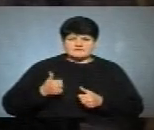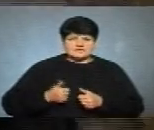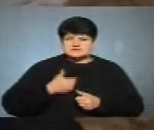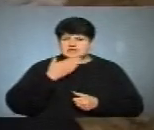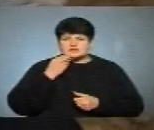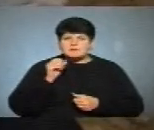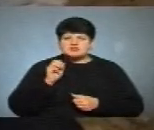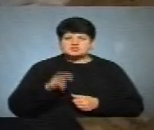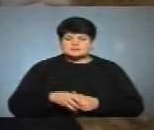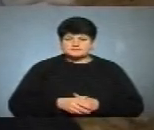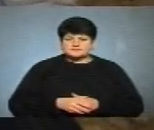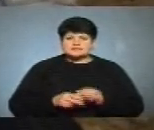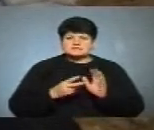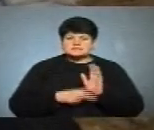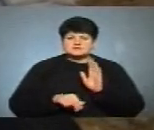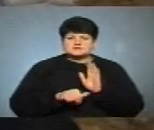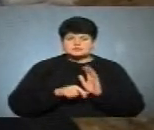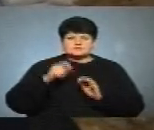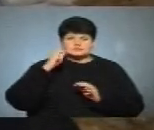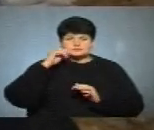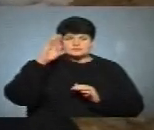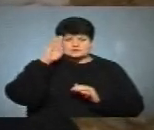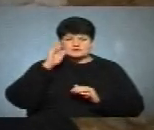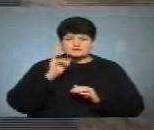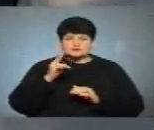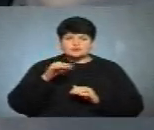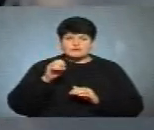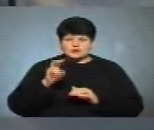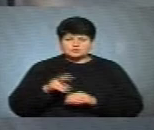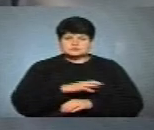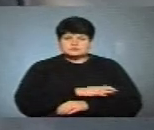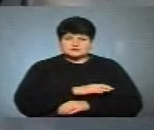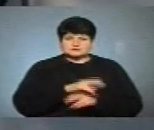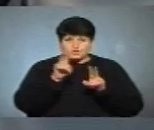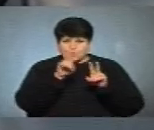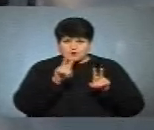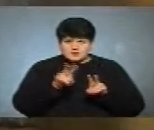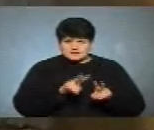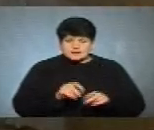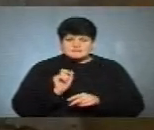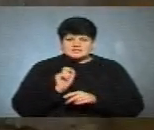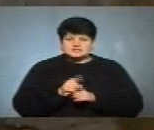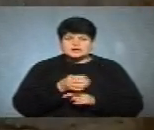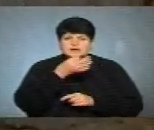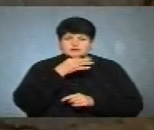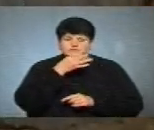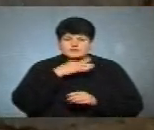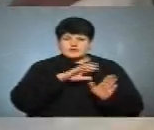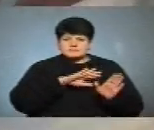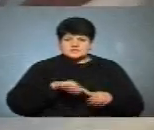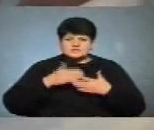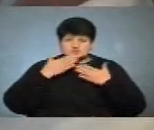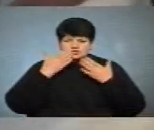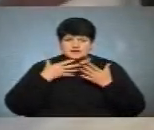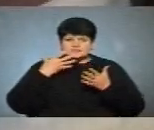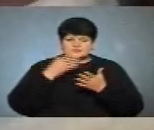чим. 76-річному пацієнту Івана Довголюку лікар міряє тиск, оглядає його та призначає ліки. А після читає